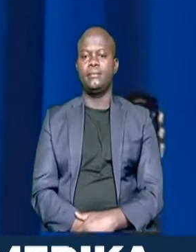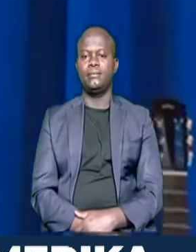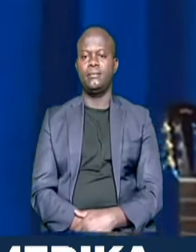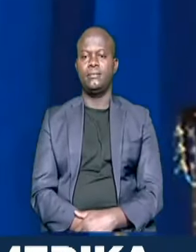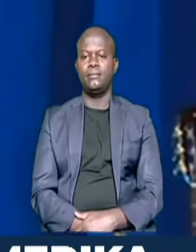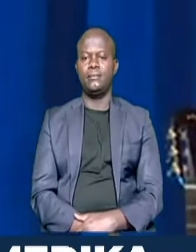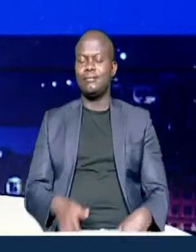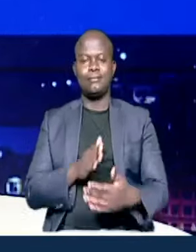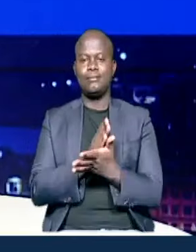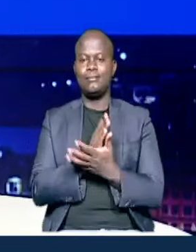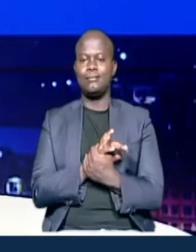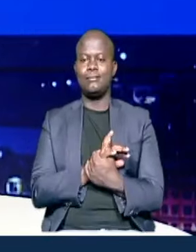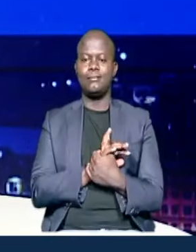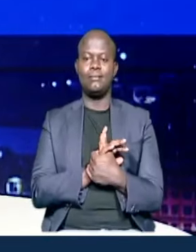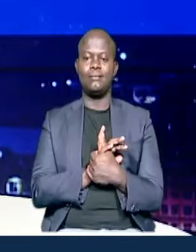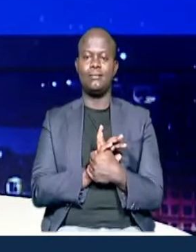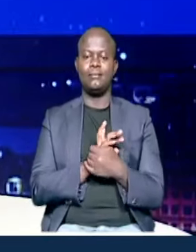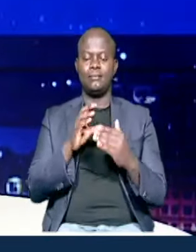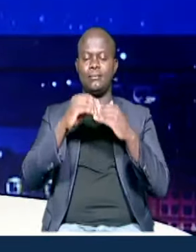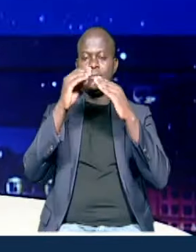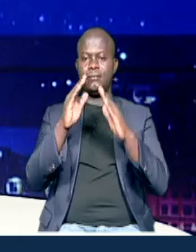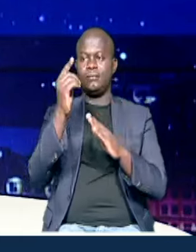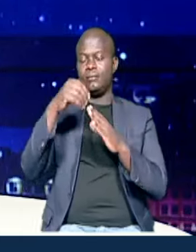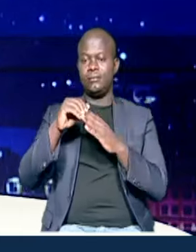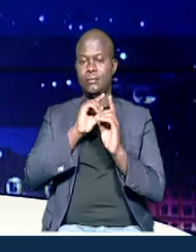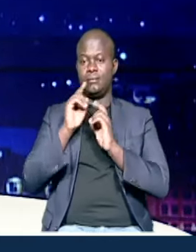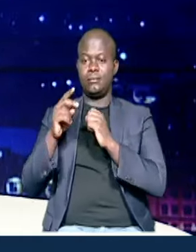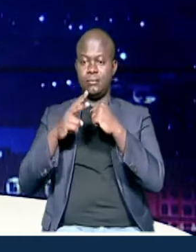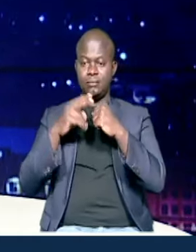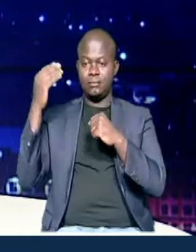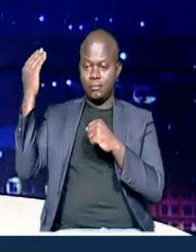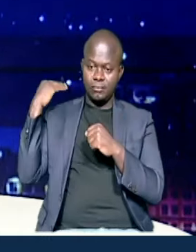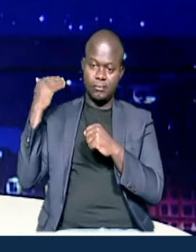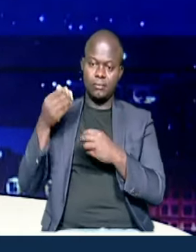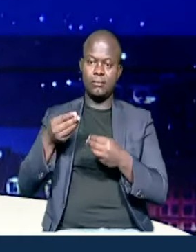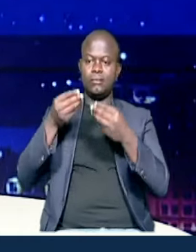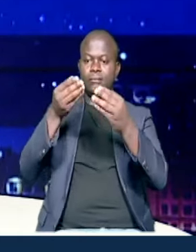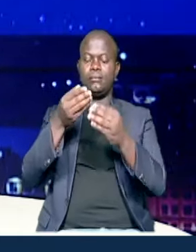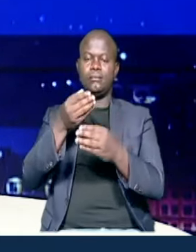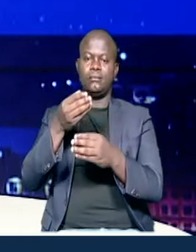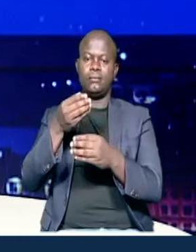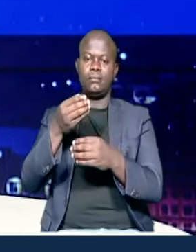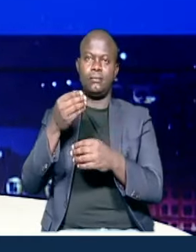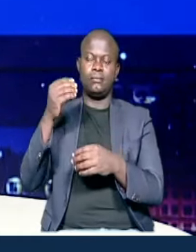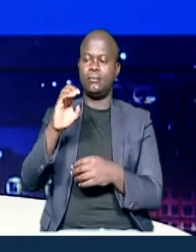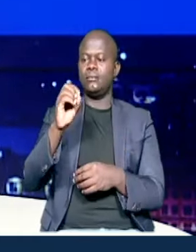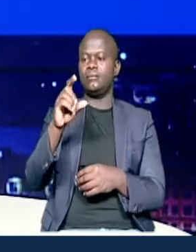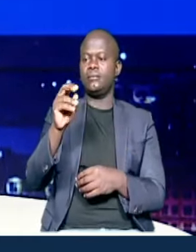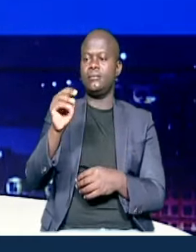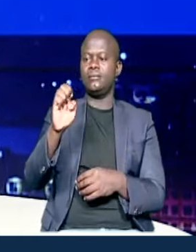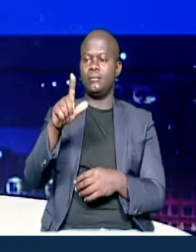Rwanda Na umwe mu basirikare b'abagore barindwi baherutse guhabwa ipeti rya colonel mu